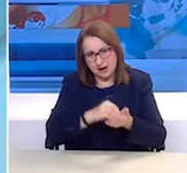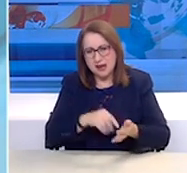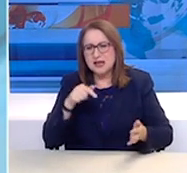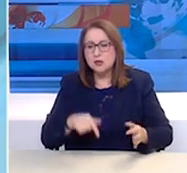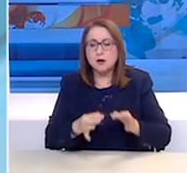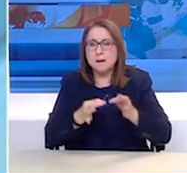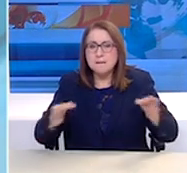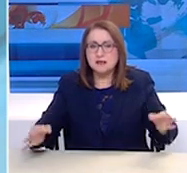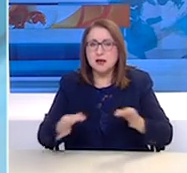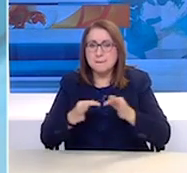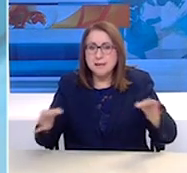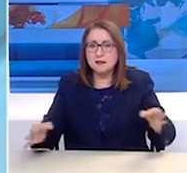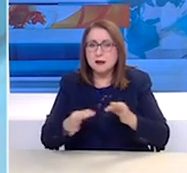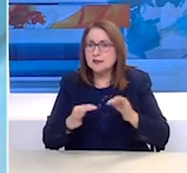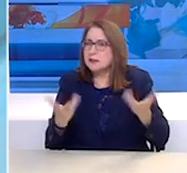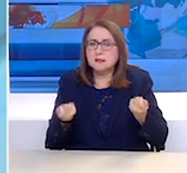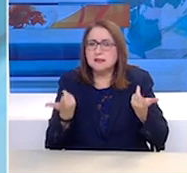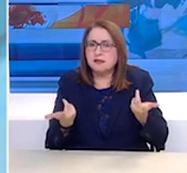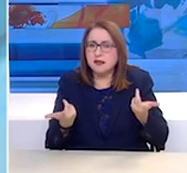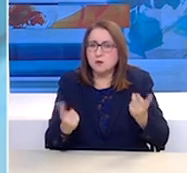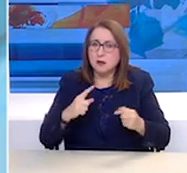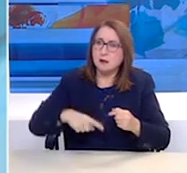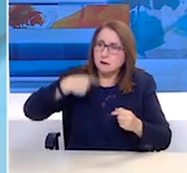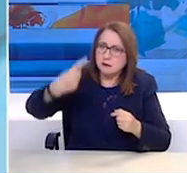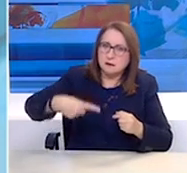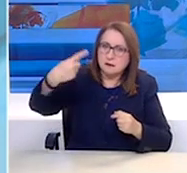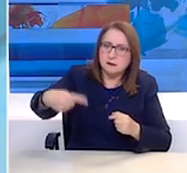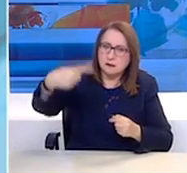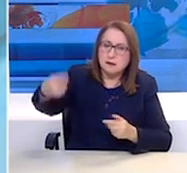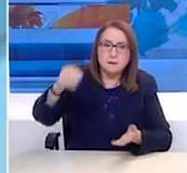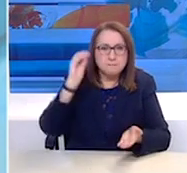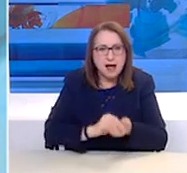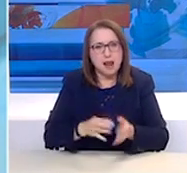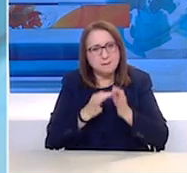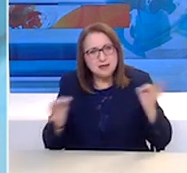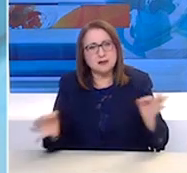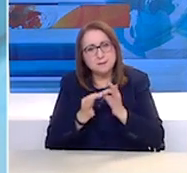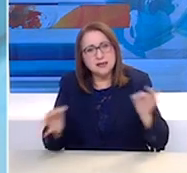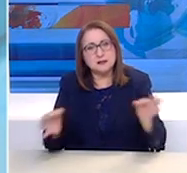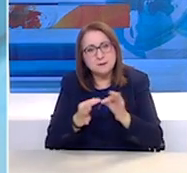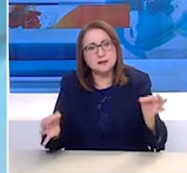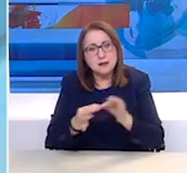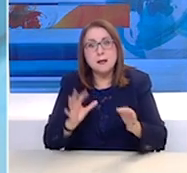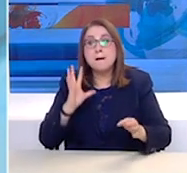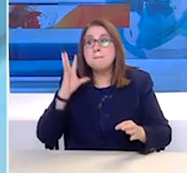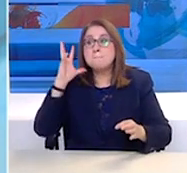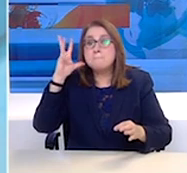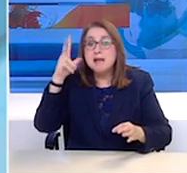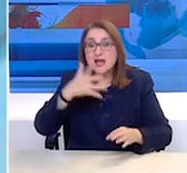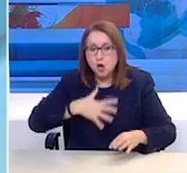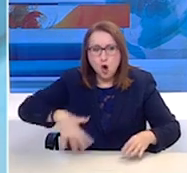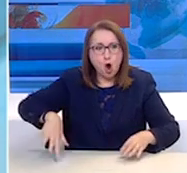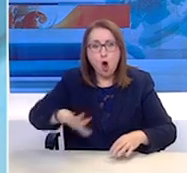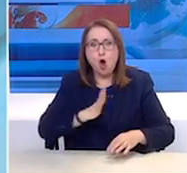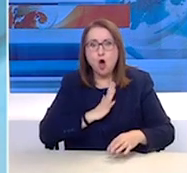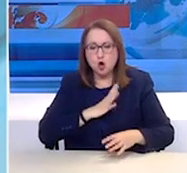κάθε περίοδο, θα είναι το κρίσιμο σημείο για την επιτυχή αντιμετώπιση του ιού μέχρι να χτιστεί αυτό που ονομάζουμε συλλογική ανοσία. Οι